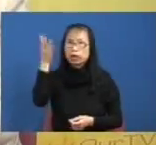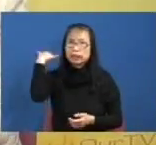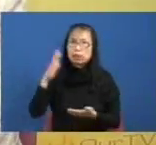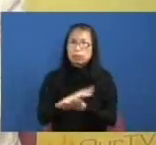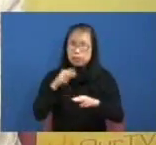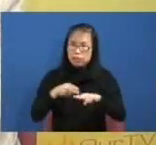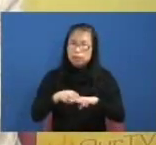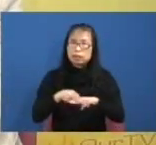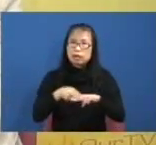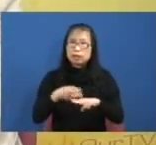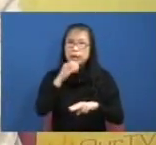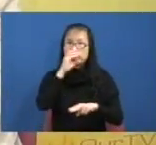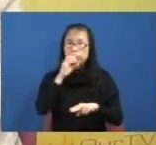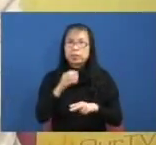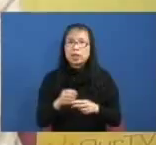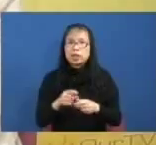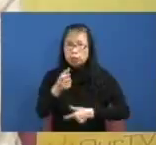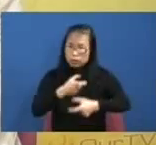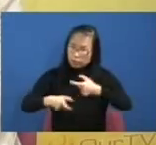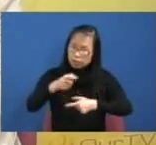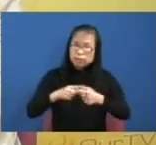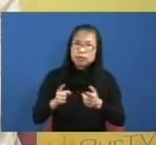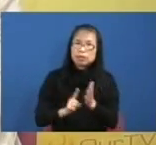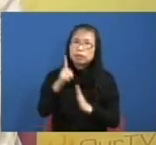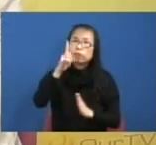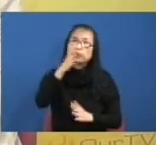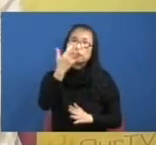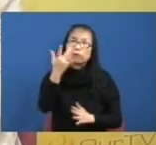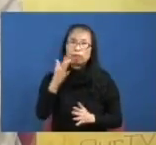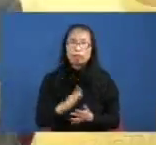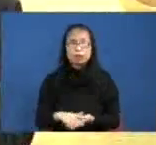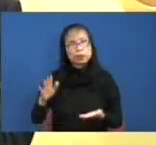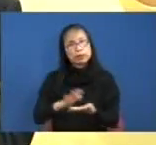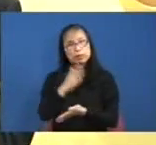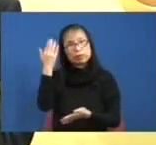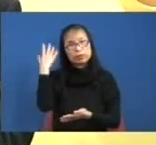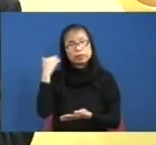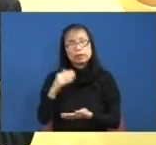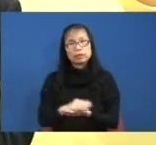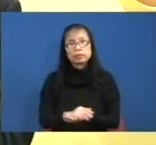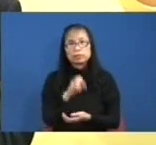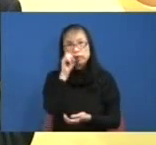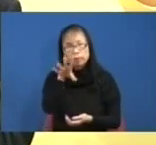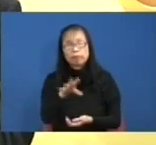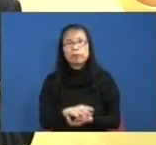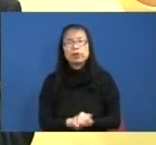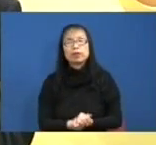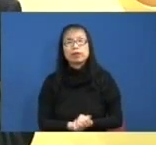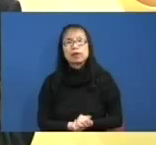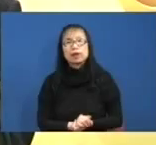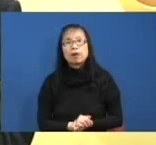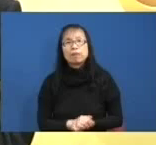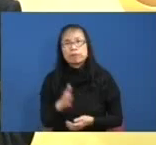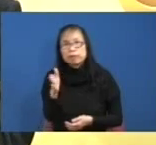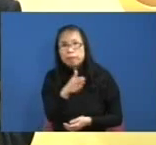業個升幅，即係 個生意係嘛？ 嚇個生意。 嗱，如果舊年嚟講咧，有成大